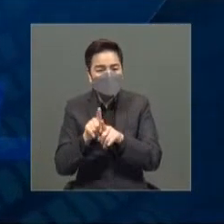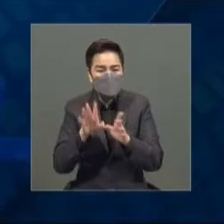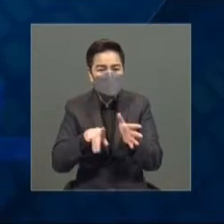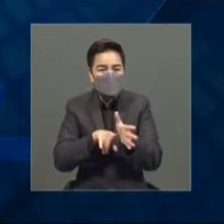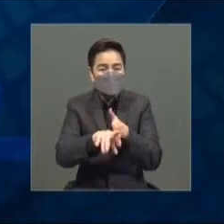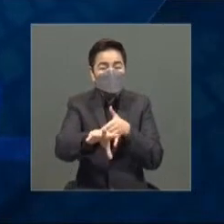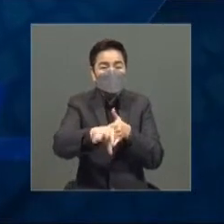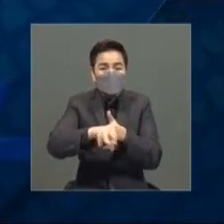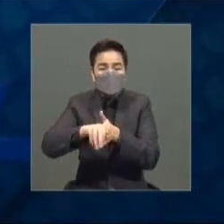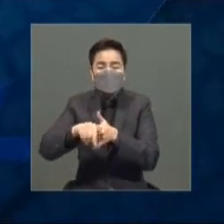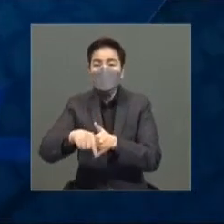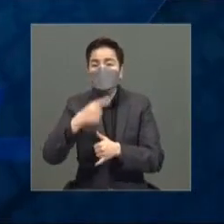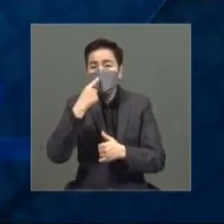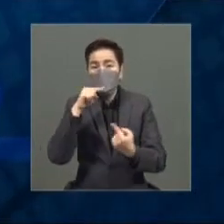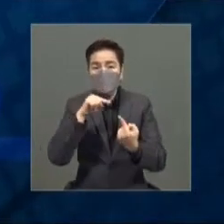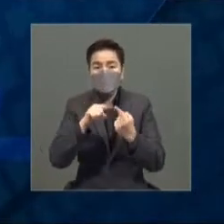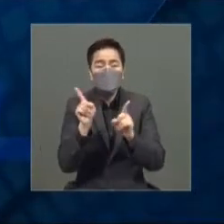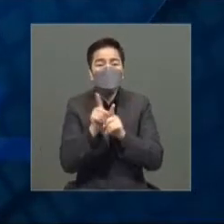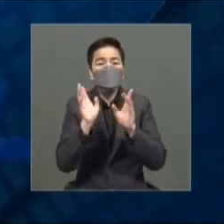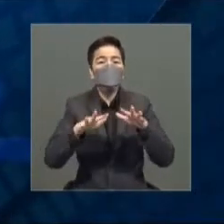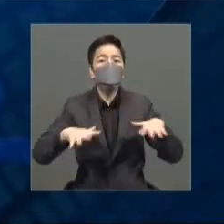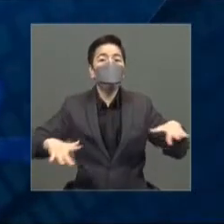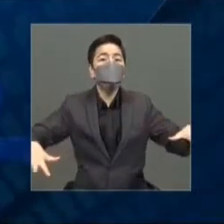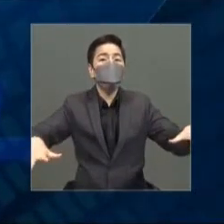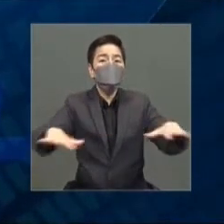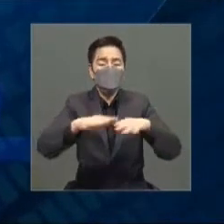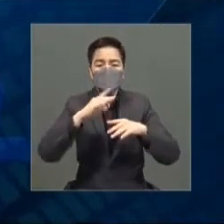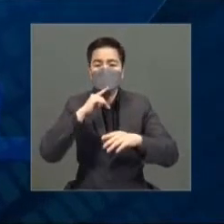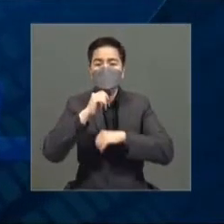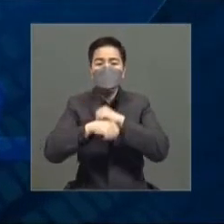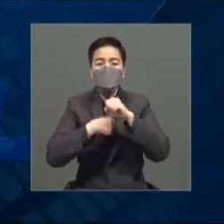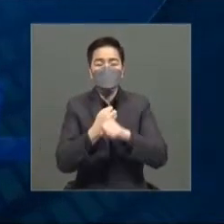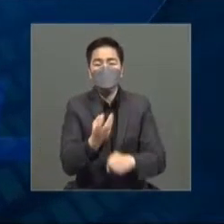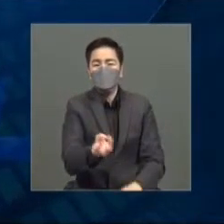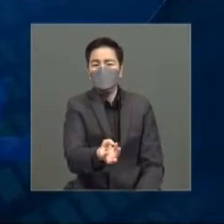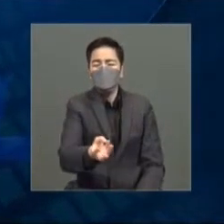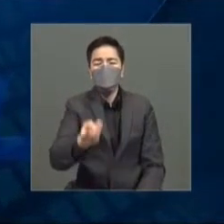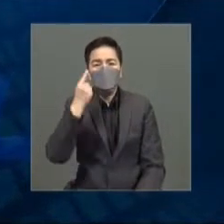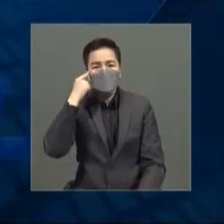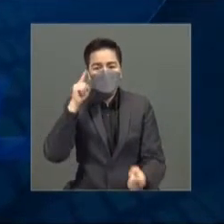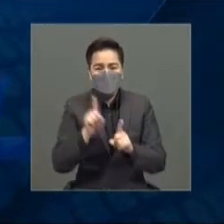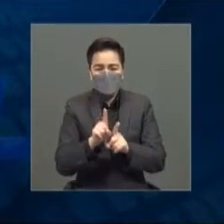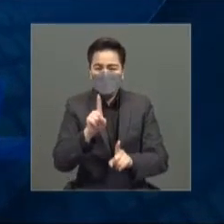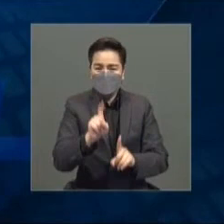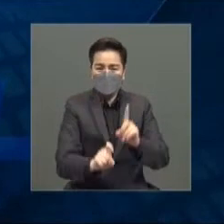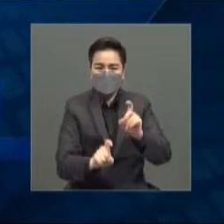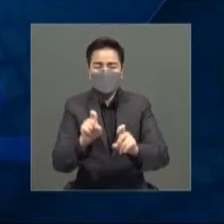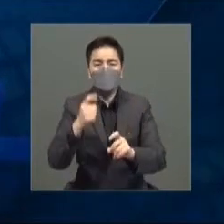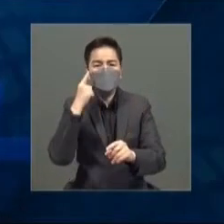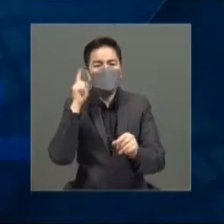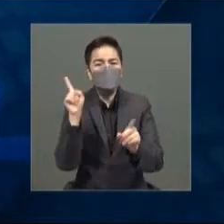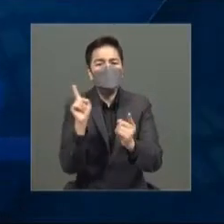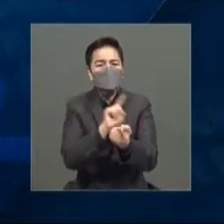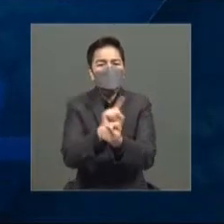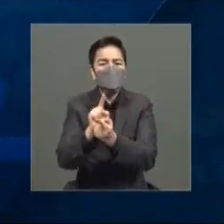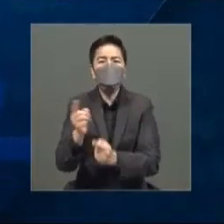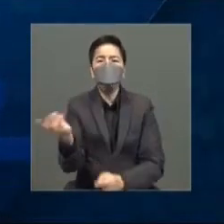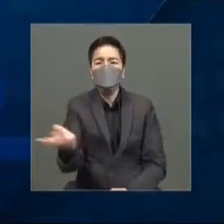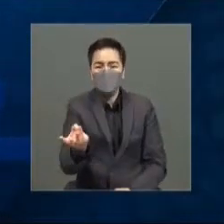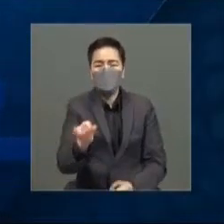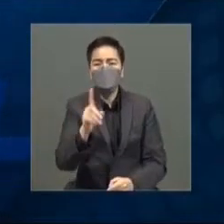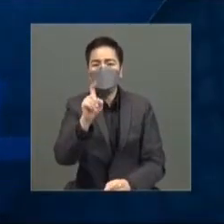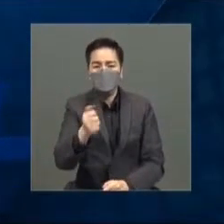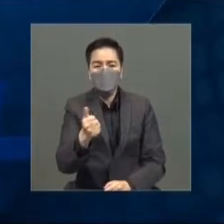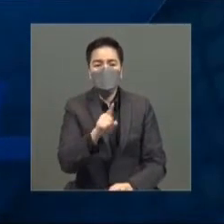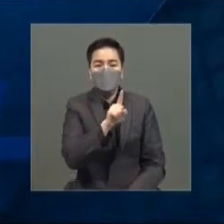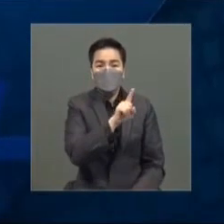เชื้อเนี่ยถ้าเป็นคนทั่วไปหรือว่าคนที่ยังมีอายุน้อยอัตราการเสียชีวิตจะค่อนข้างต่ำกว่าก็คือใ